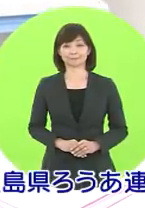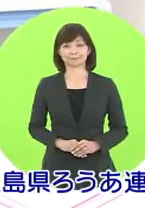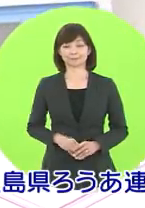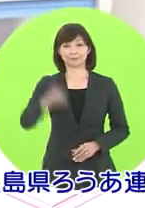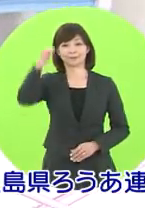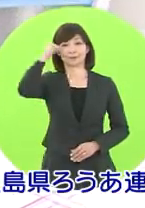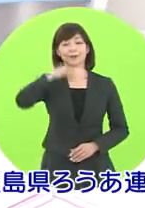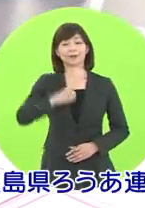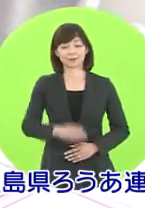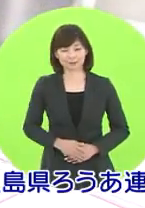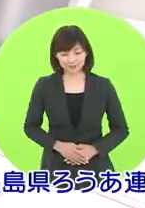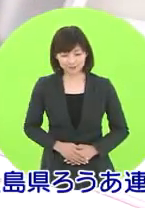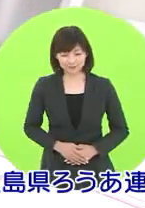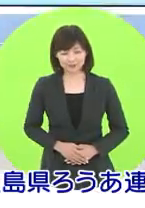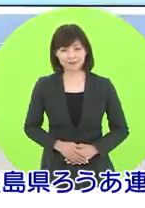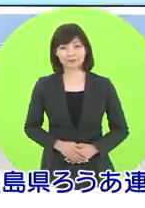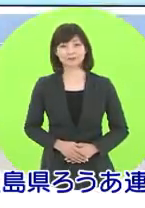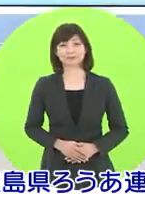おはようございます。